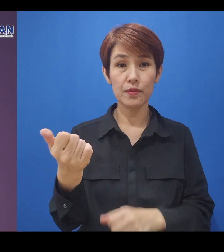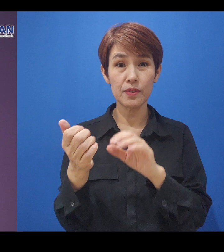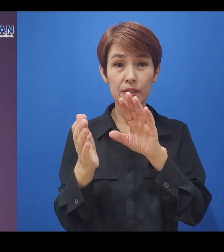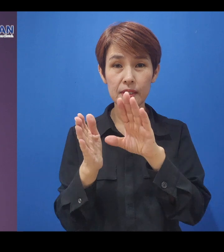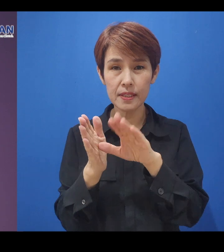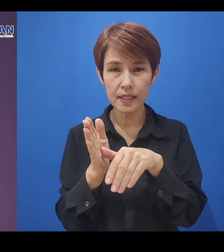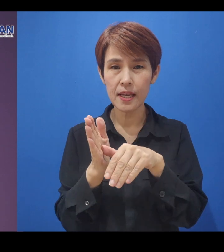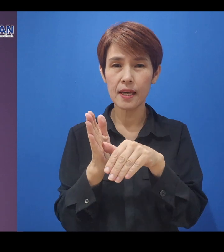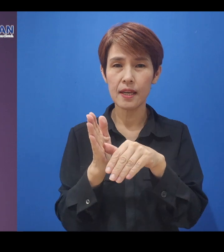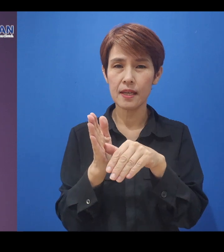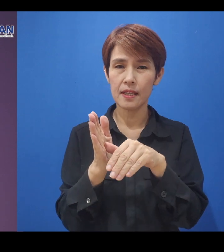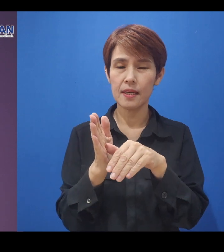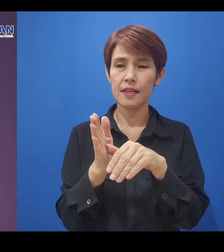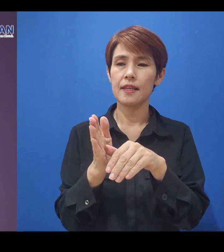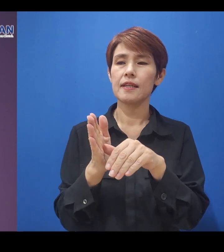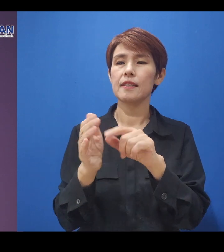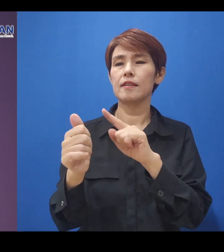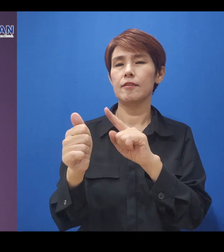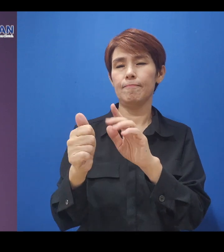스데반을 영접하셨고,